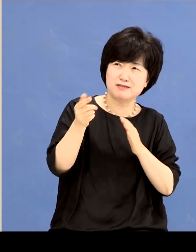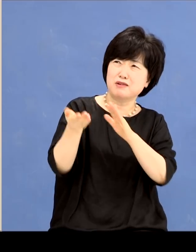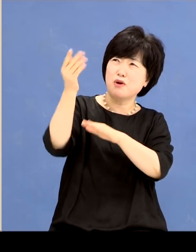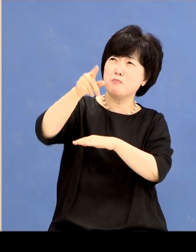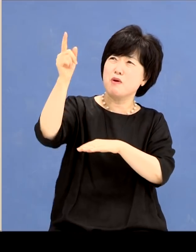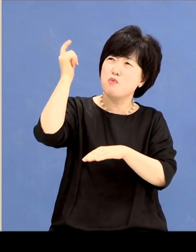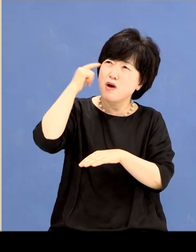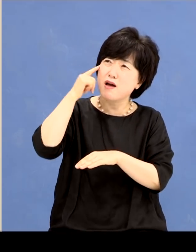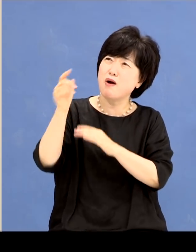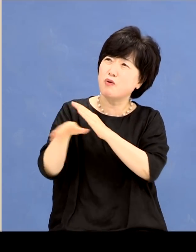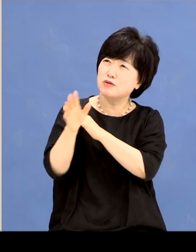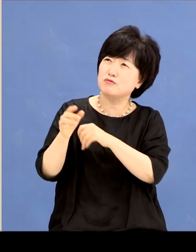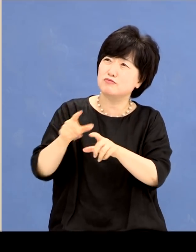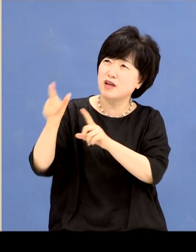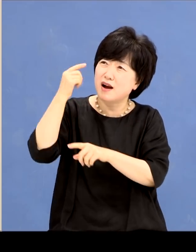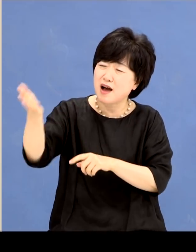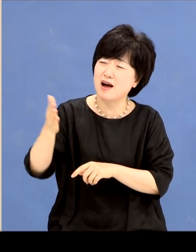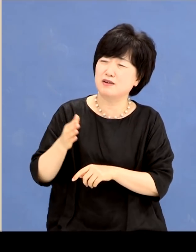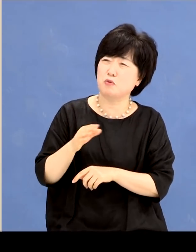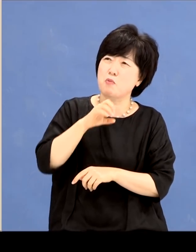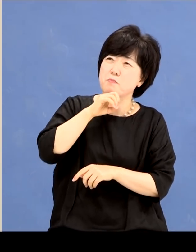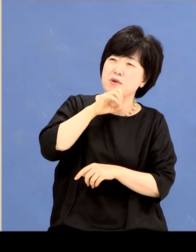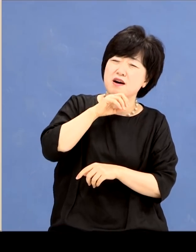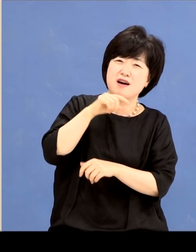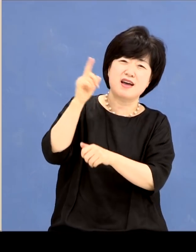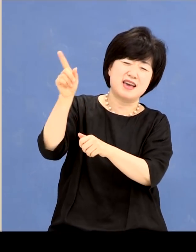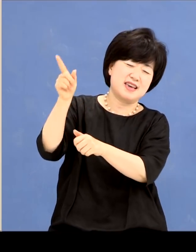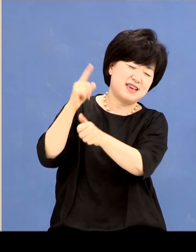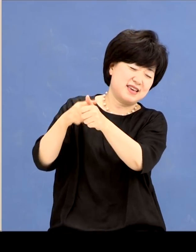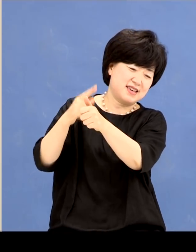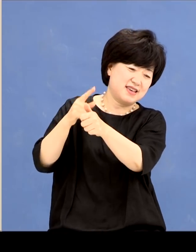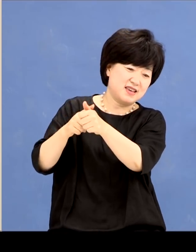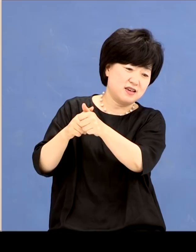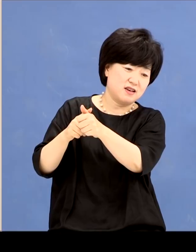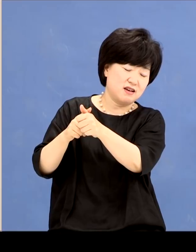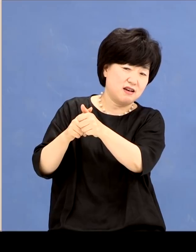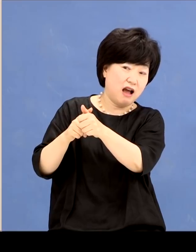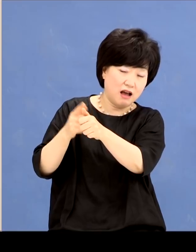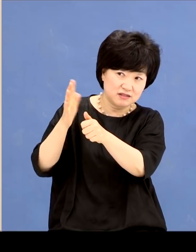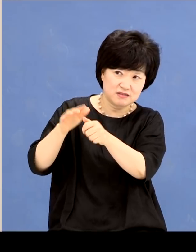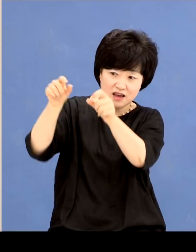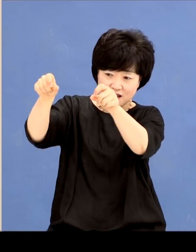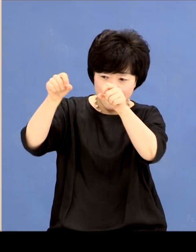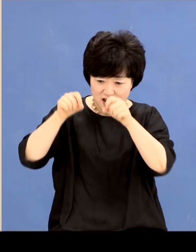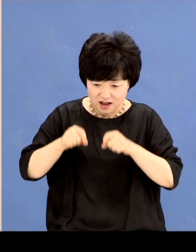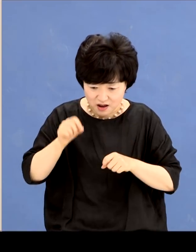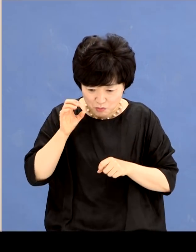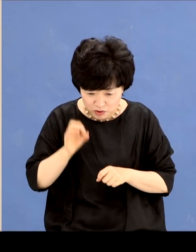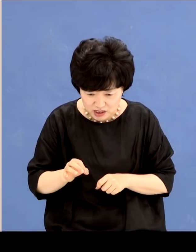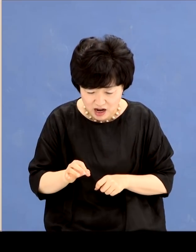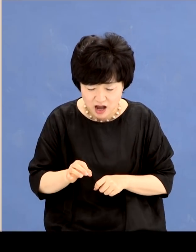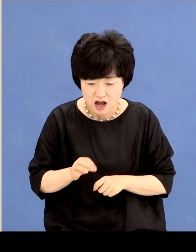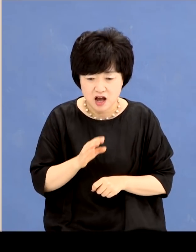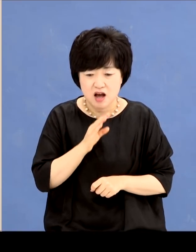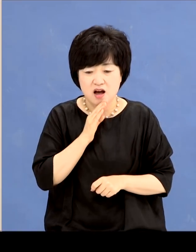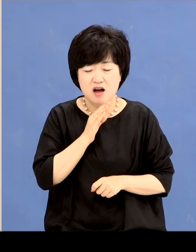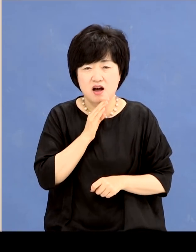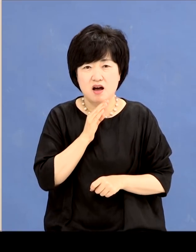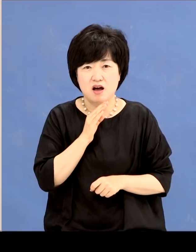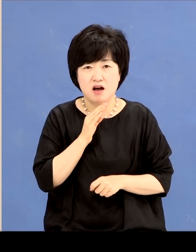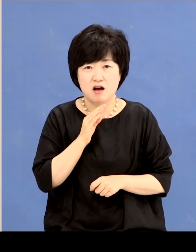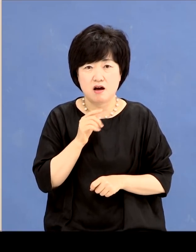욕하기도 했었거든요. 네. 그런데 제가 그런 경험을 처해 해보면서 알게 되더라고요. 사실 노숙자 생활을 하다